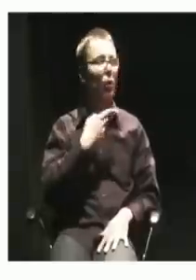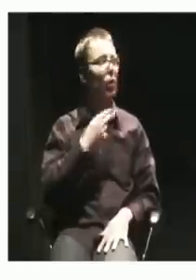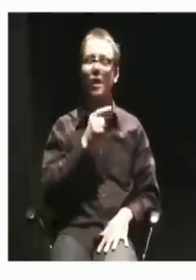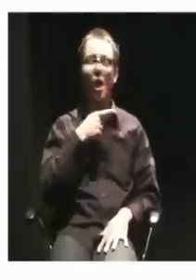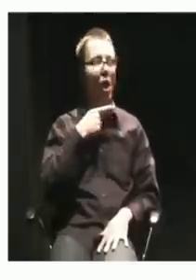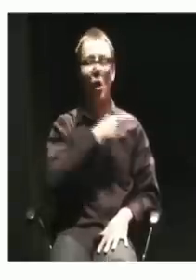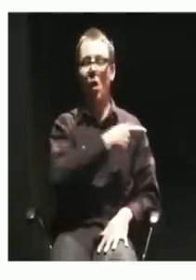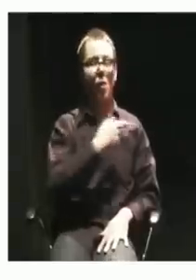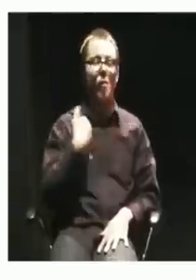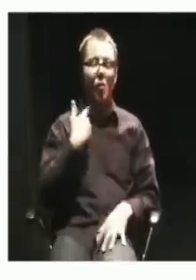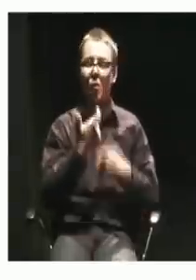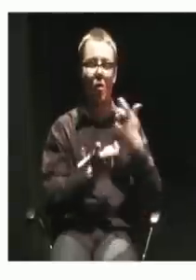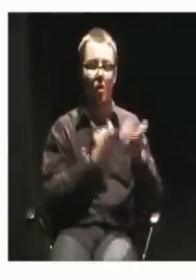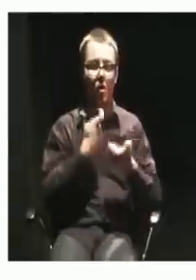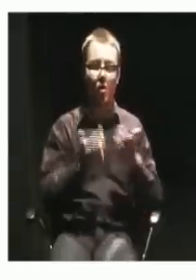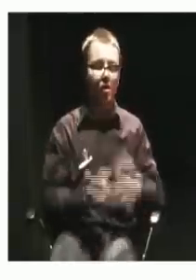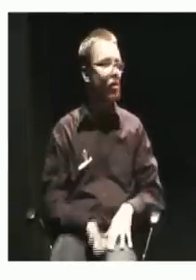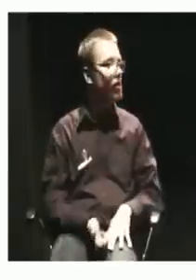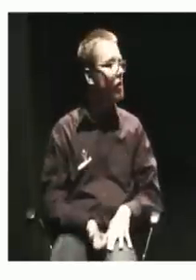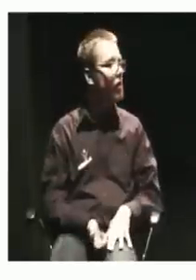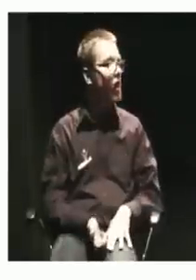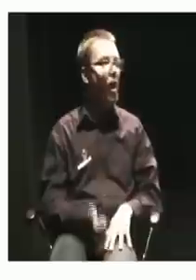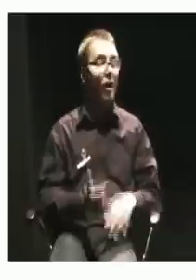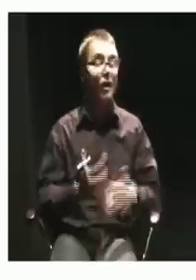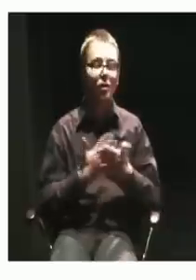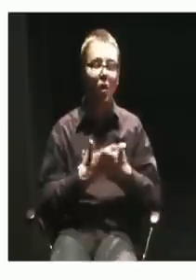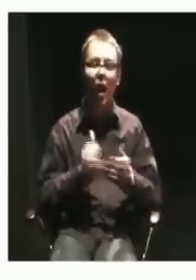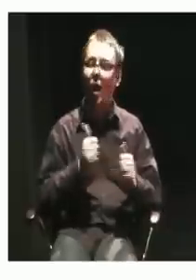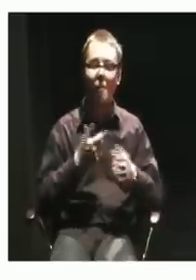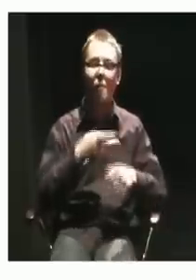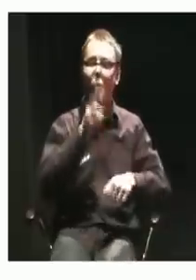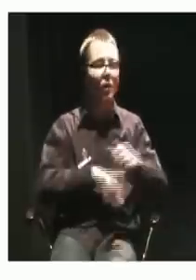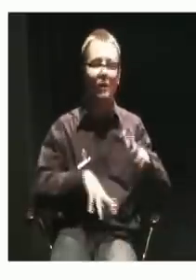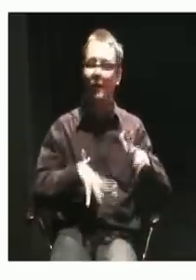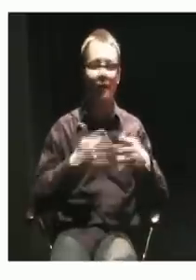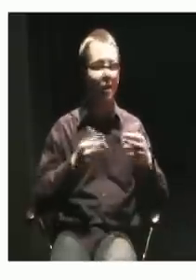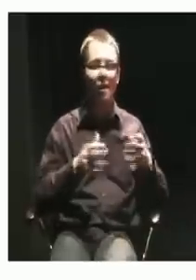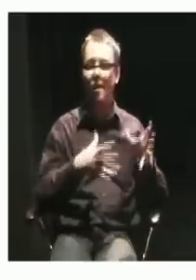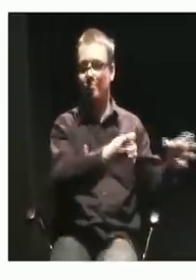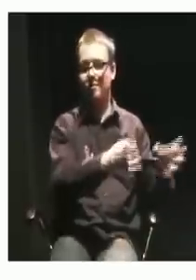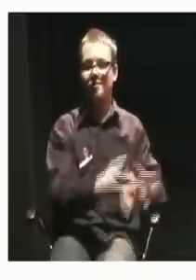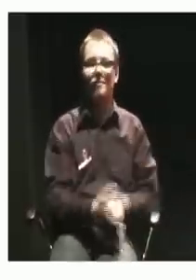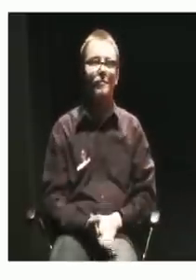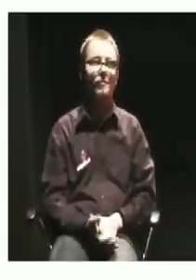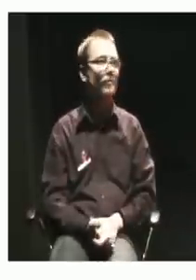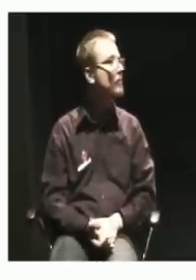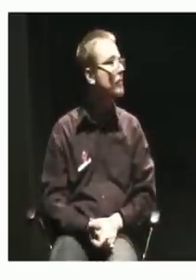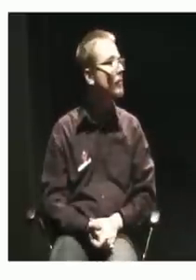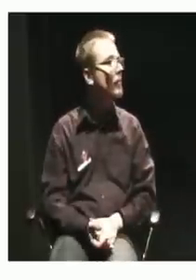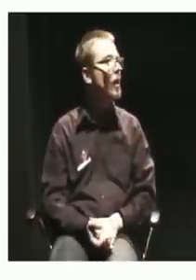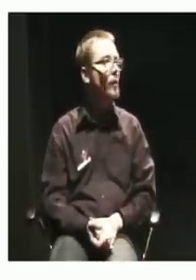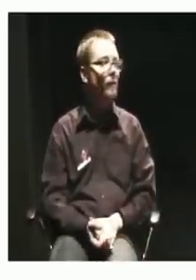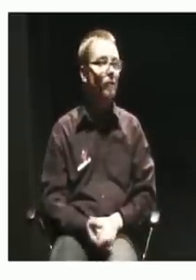Polacy, wyluzujcie, Madonna z twarzą Maryi. Czy można mieć własną kolekcję ubrań? Oczywiście, że można. Kojarzycie Versace